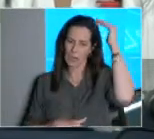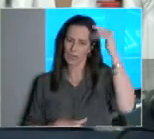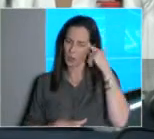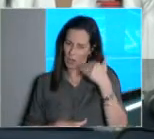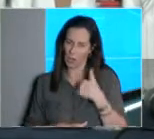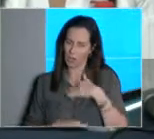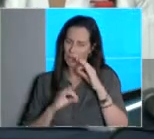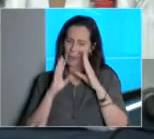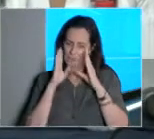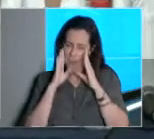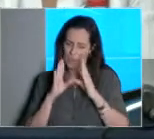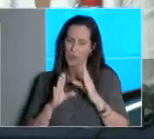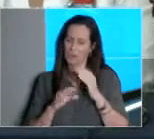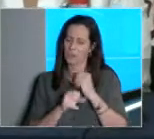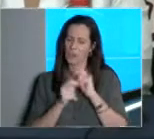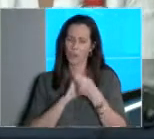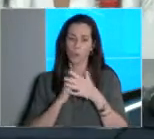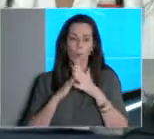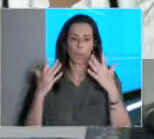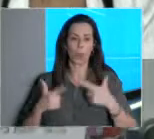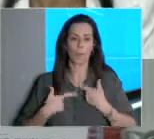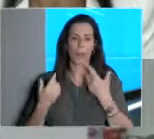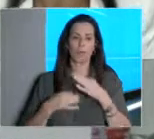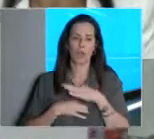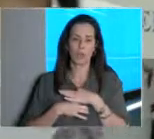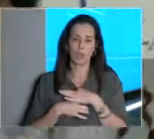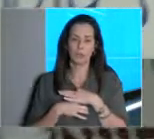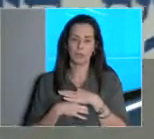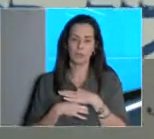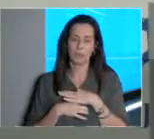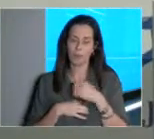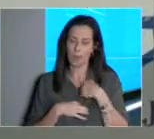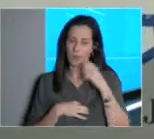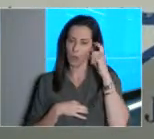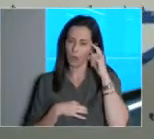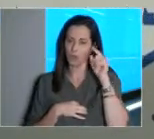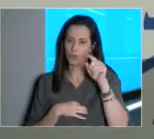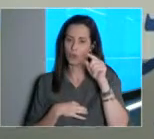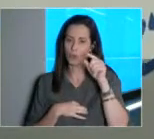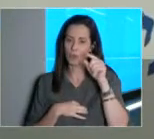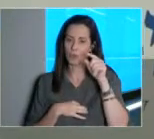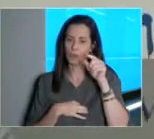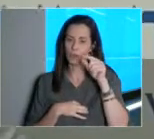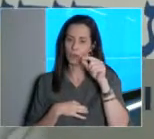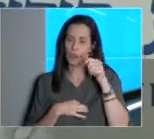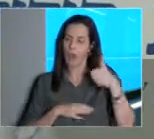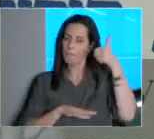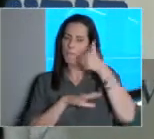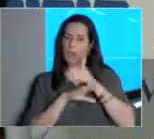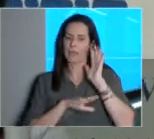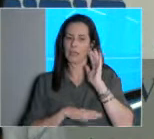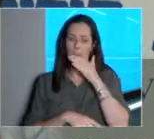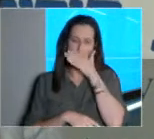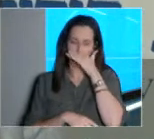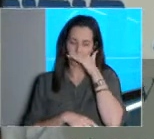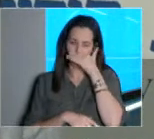אני באמת מאמינה בו, עשיתי שינוי מאוד דרמטי בחיים שלי, כי אני חושבת שהוא המנהיג שהילדים שלי.